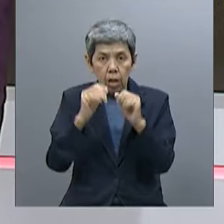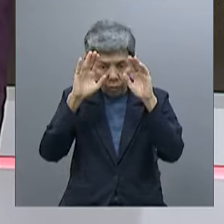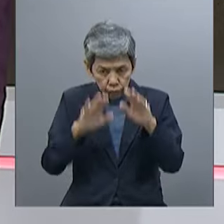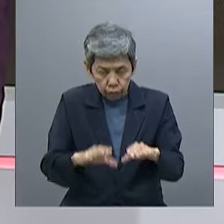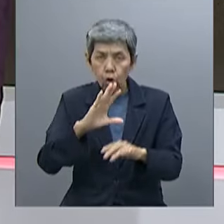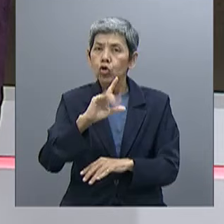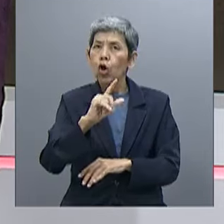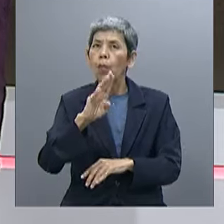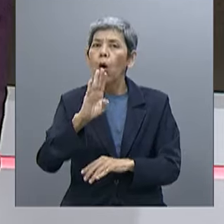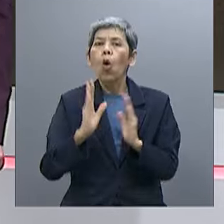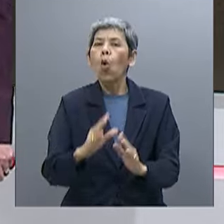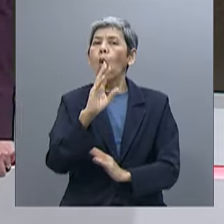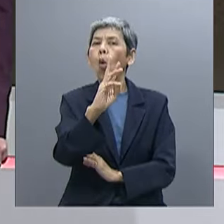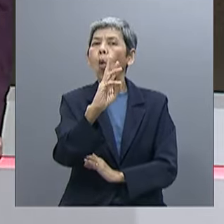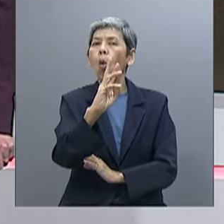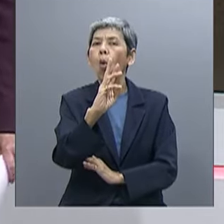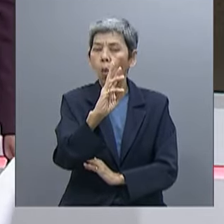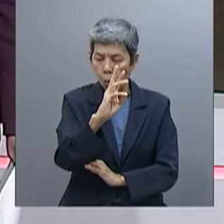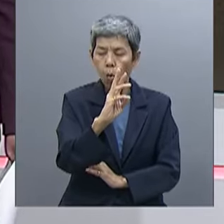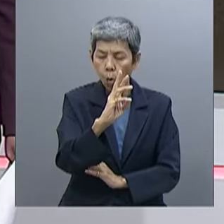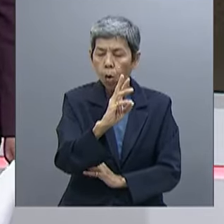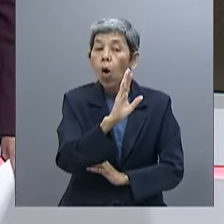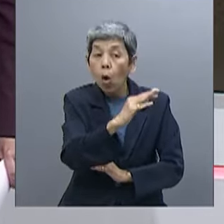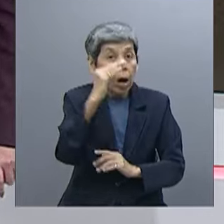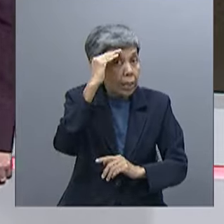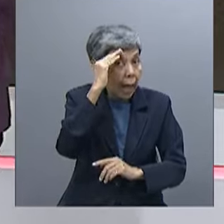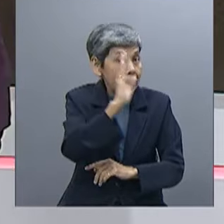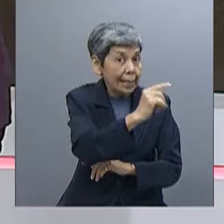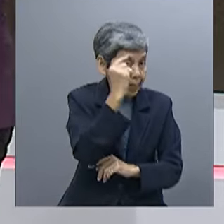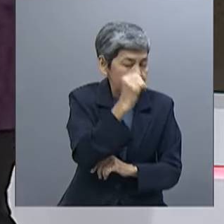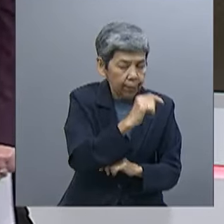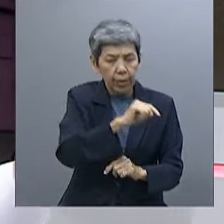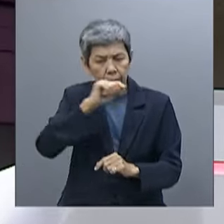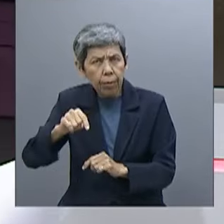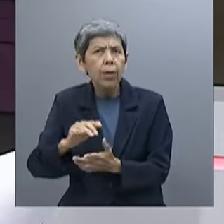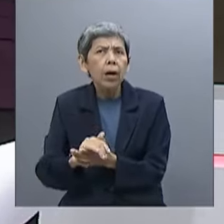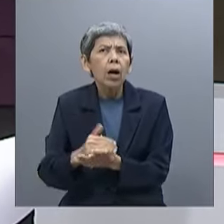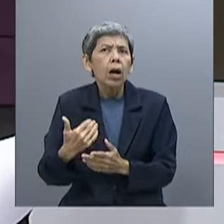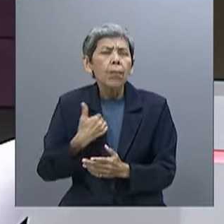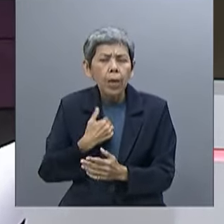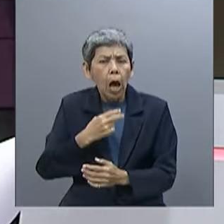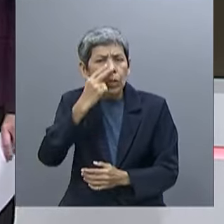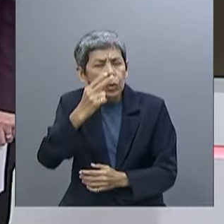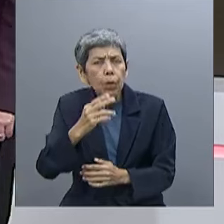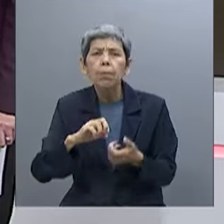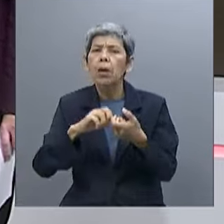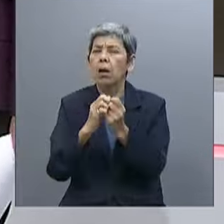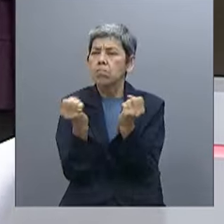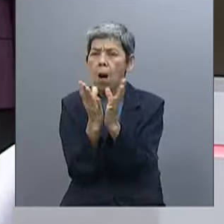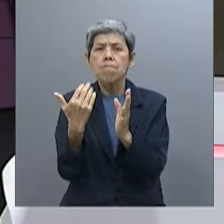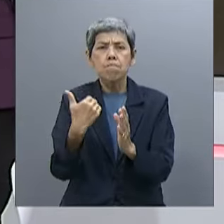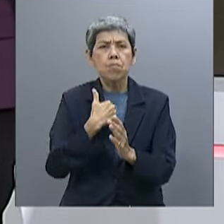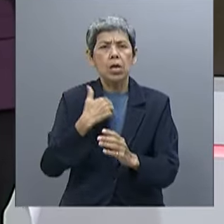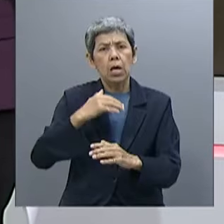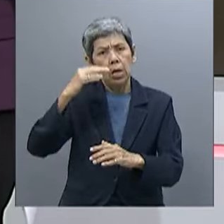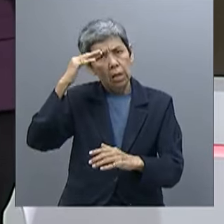ทั้ง6คนนะคะอันนั้นเป็นเหตุผลของฝ่ายเจ้าหน้าที่แต่ข้อที่จริงก็คือตามมาด้วยเหตุจราจรค่ะเจ้าหน้าที่อ้างว่